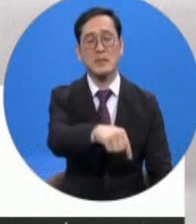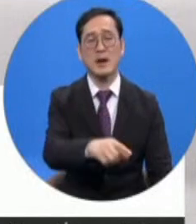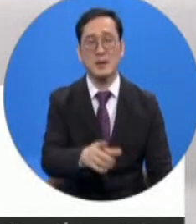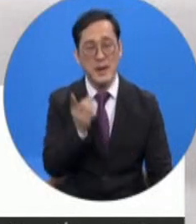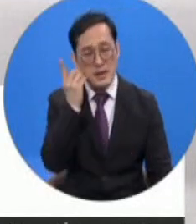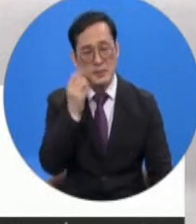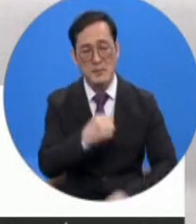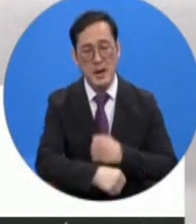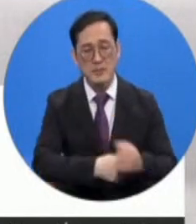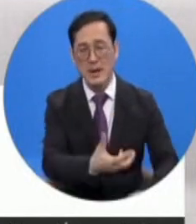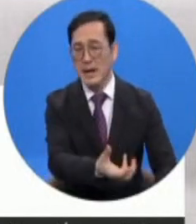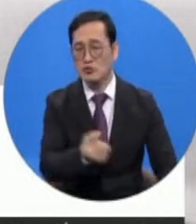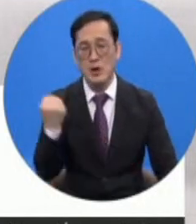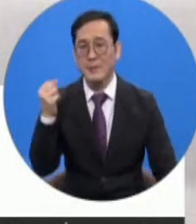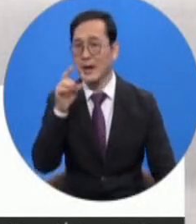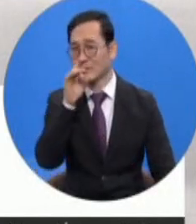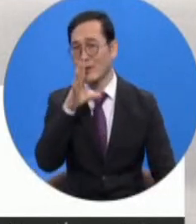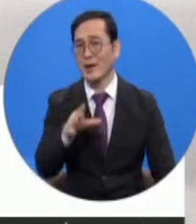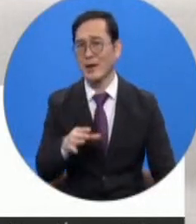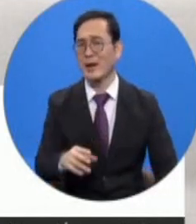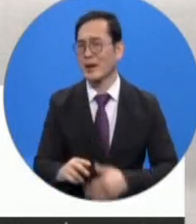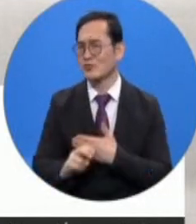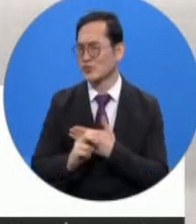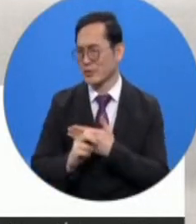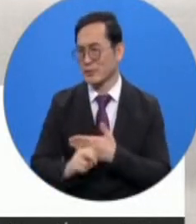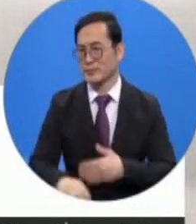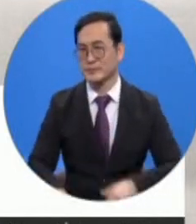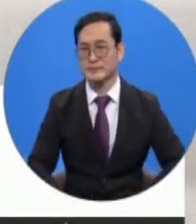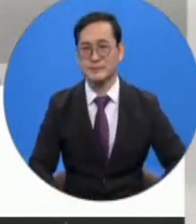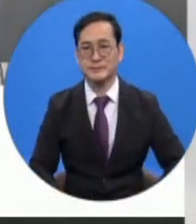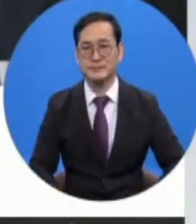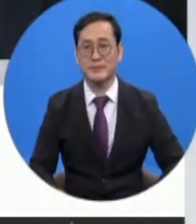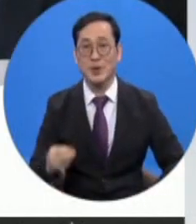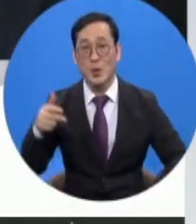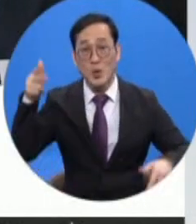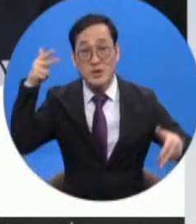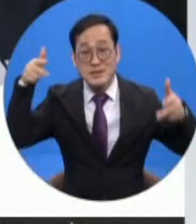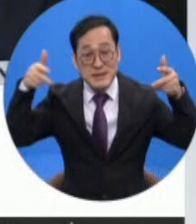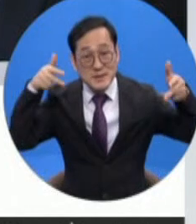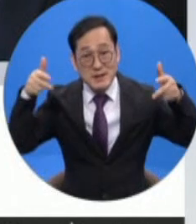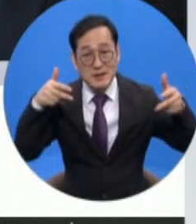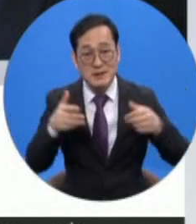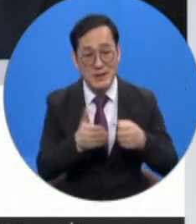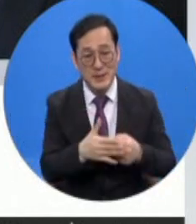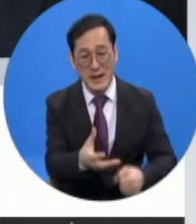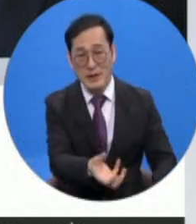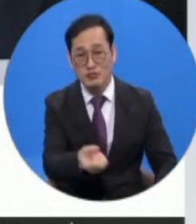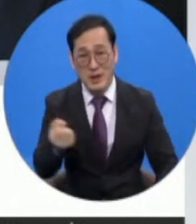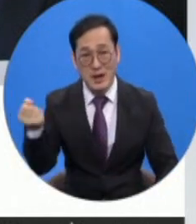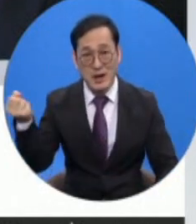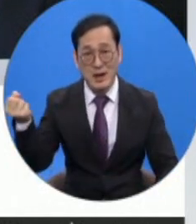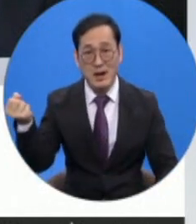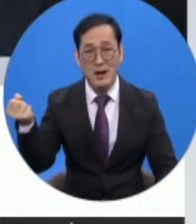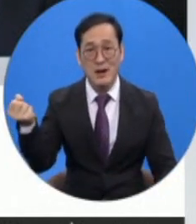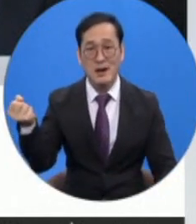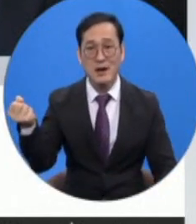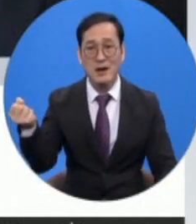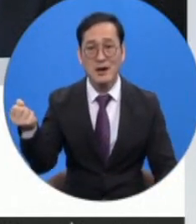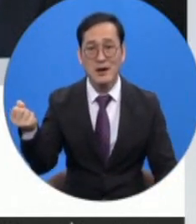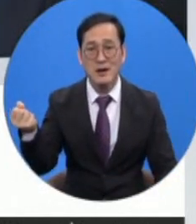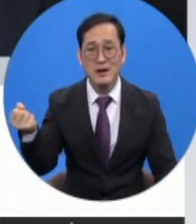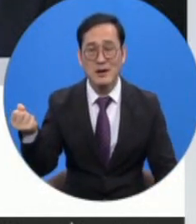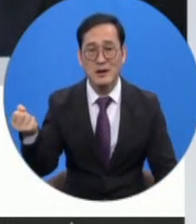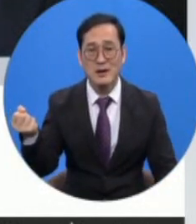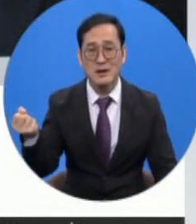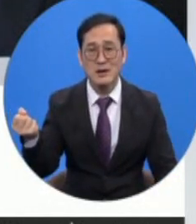안 돼요. 이거는 점유이탈물 횡령죄거든요. 그다음에 요즘은 CCTV가 다 있기 때문에 결국 경찰이 밝혀내지 않았습니까? 여기